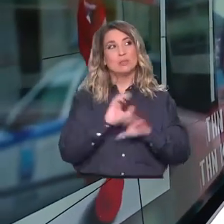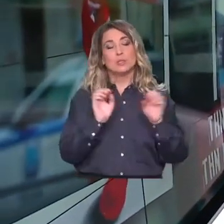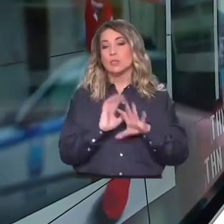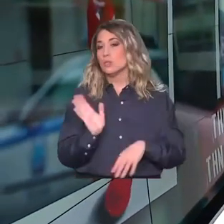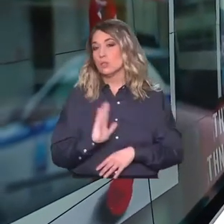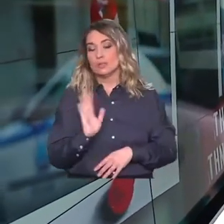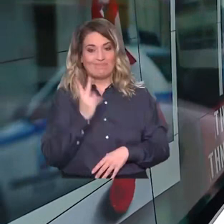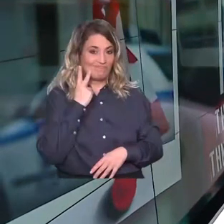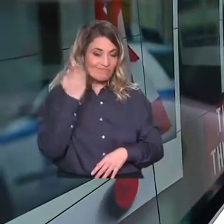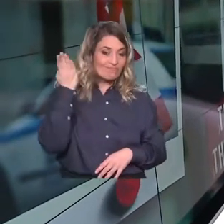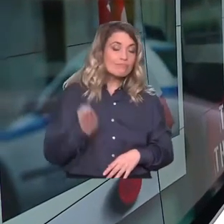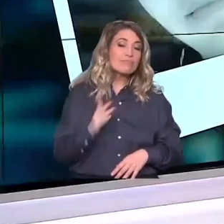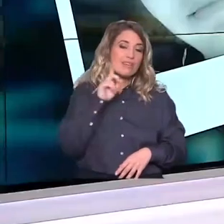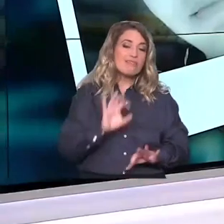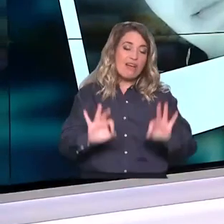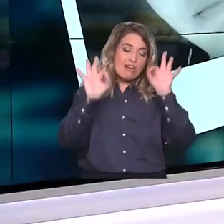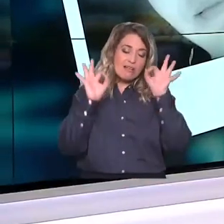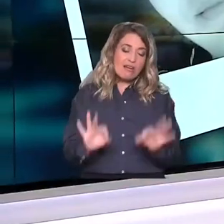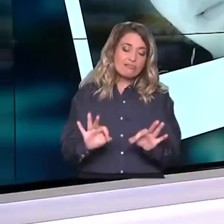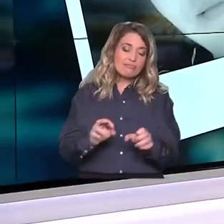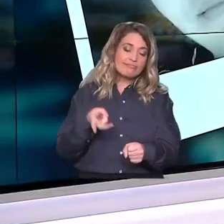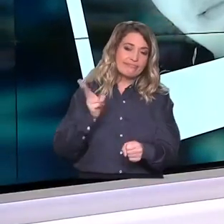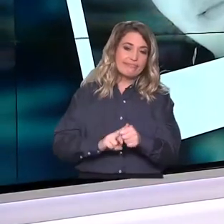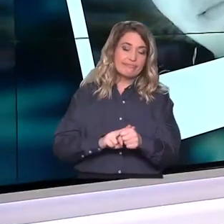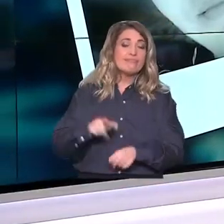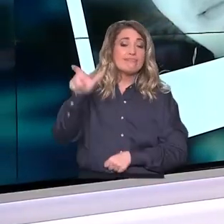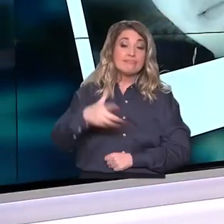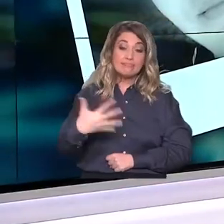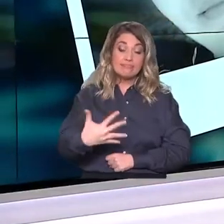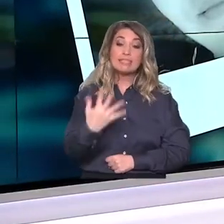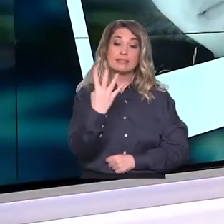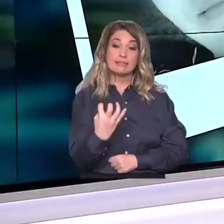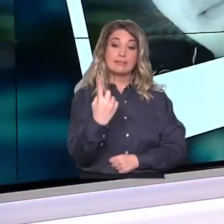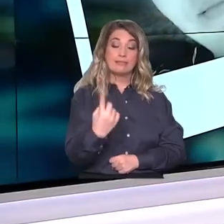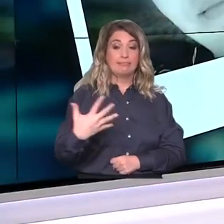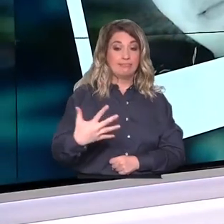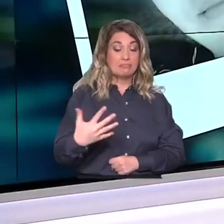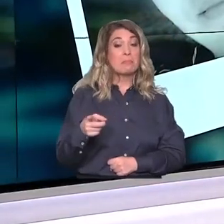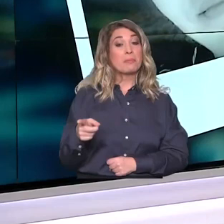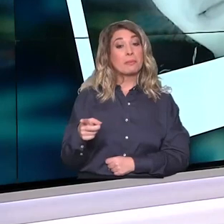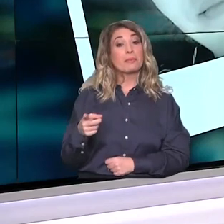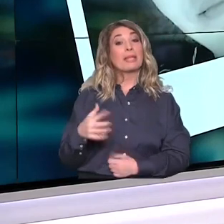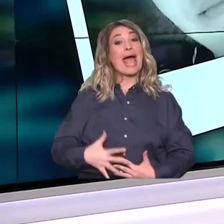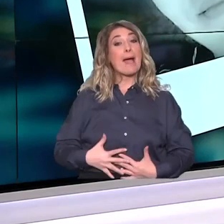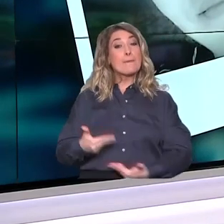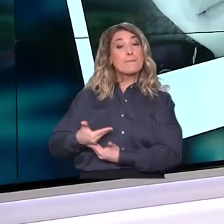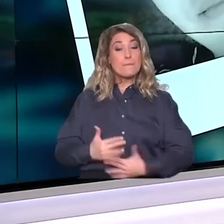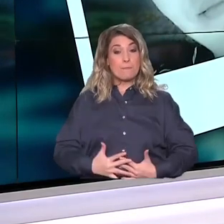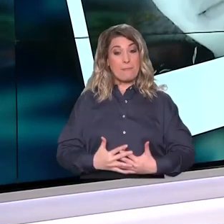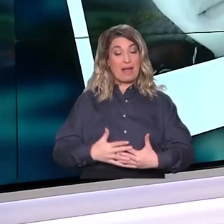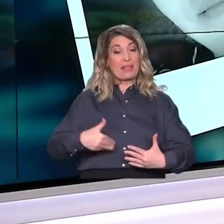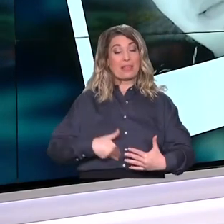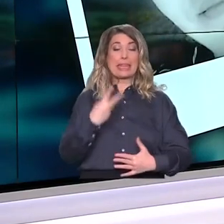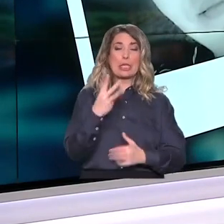αυτή τη γυναίκα, η οποία είναι νεκρή, 41 ετών, έγκυος στον τρίτο μήνα, άρα έχουμε δύο ζωές που